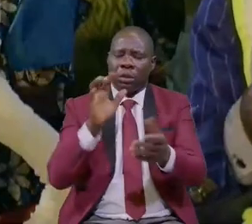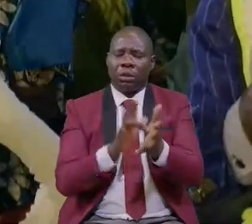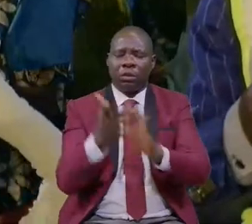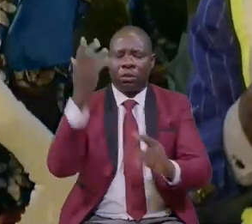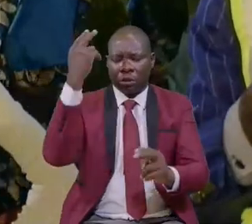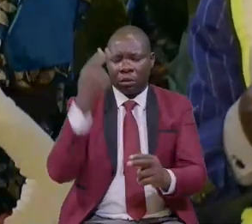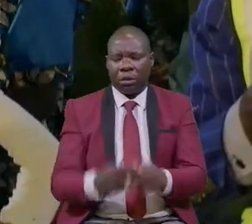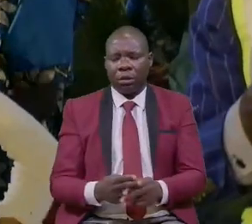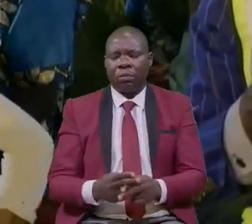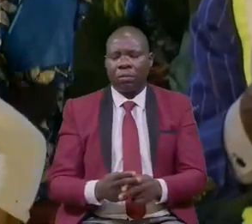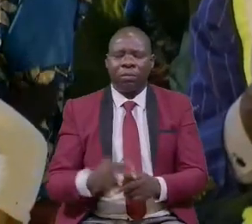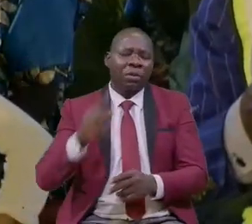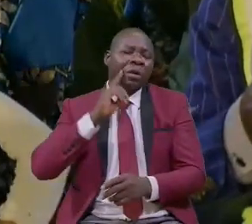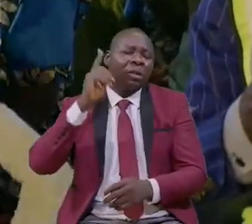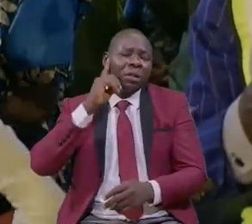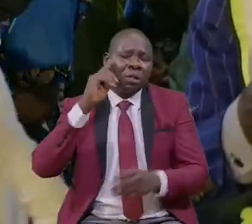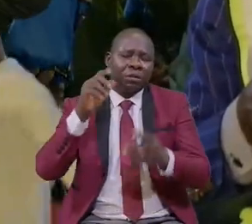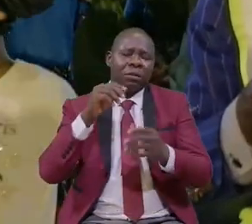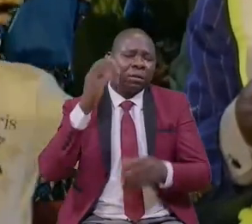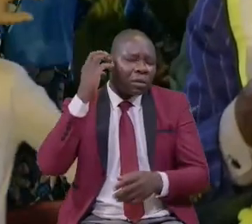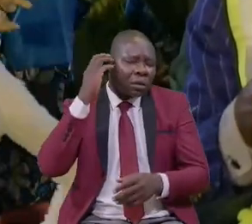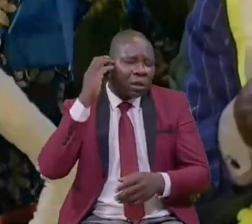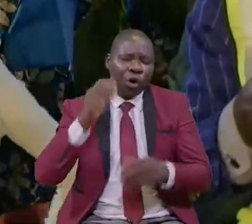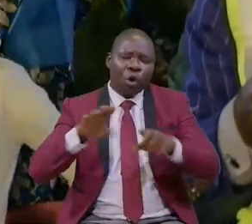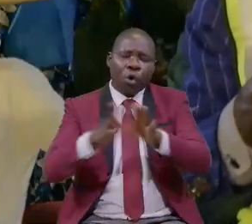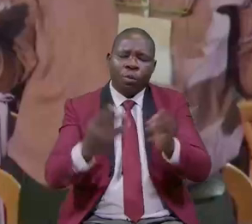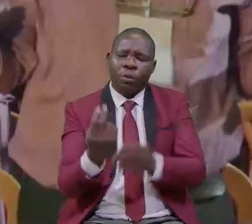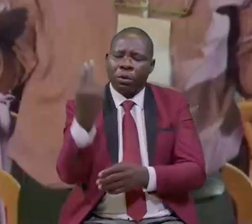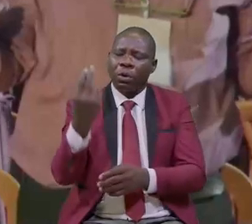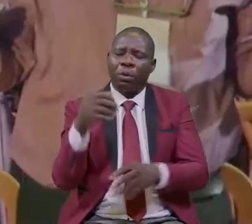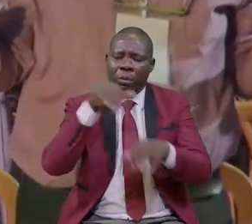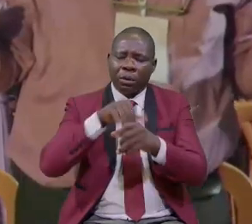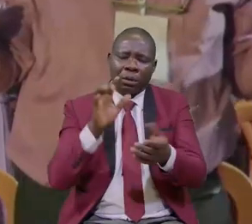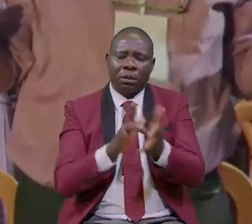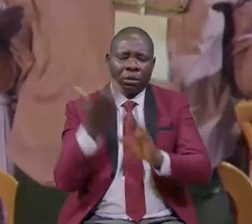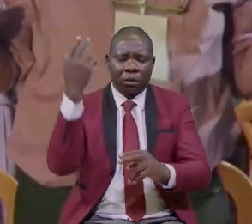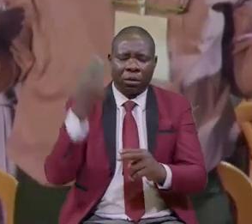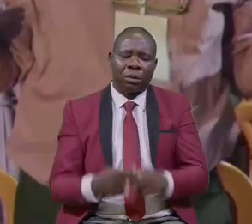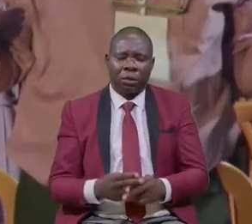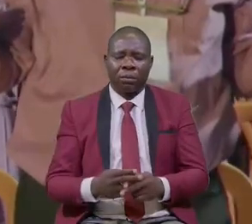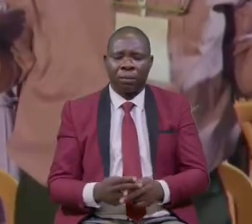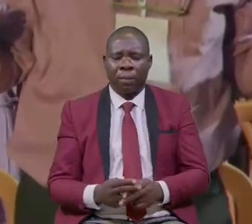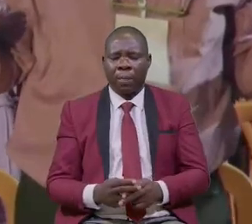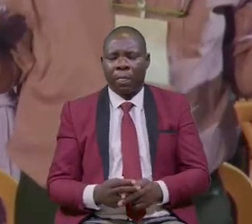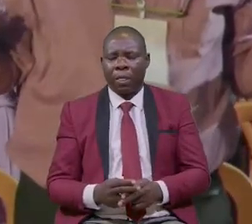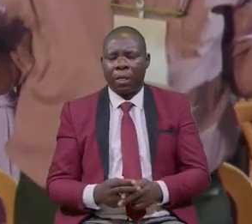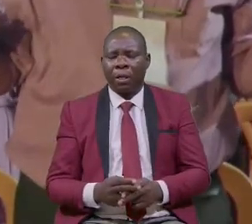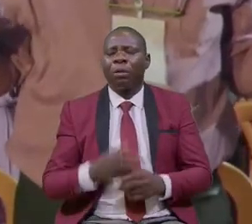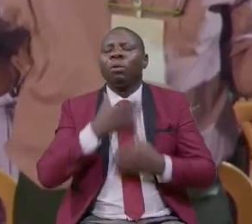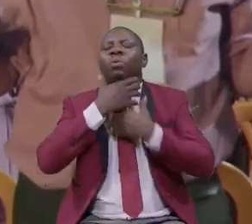de Jésus oreille sourde soyez ouvertes au nom de Jésus